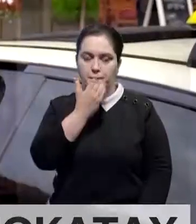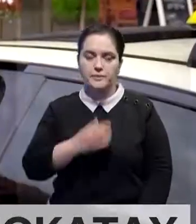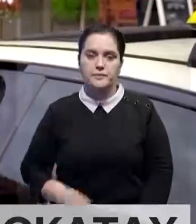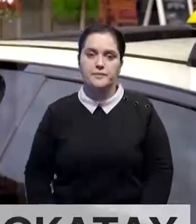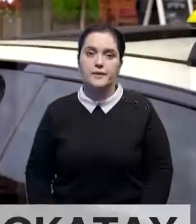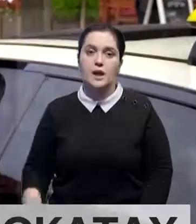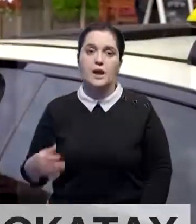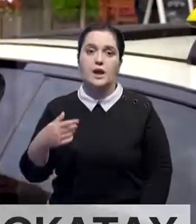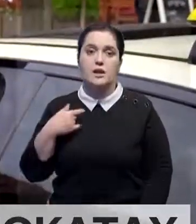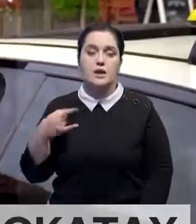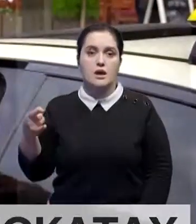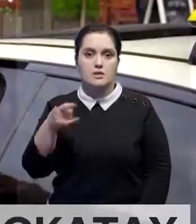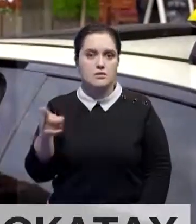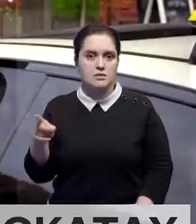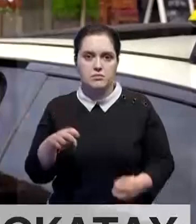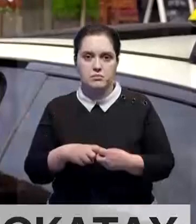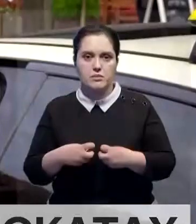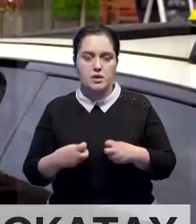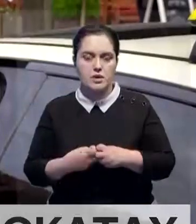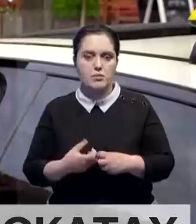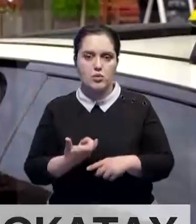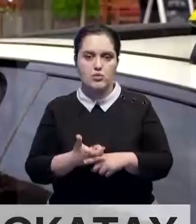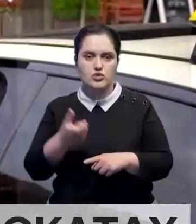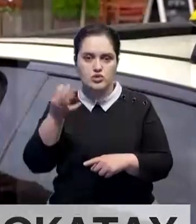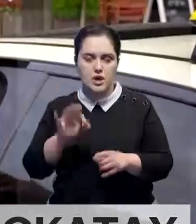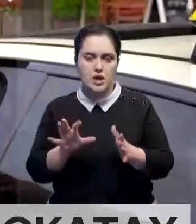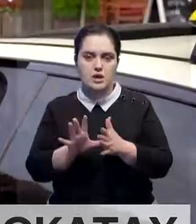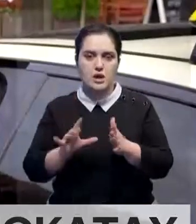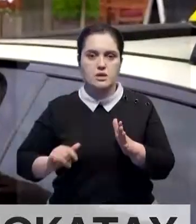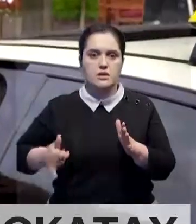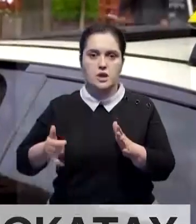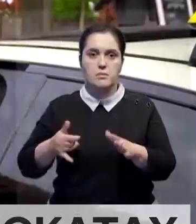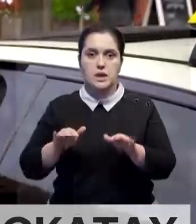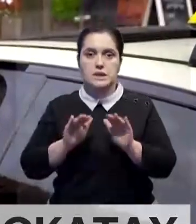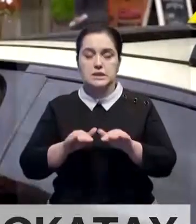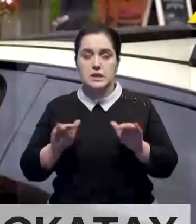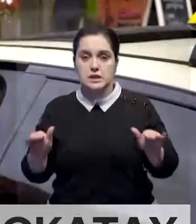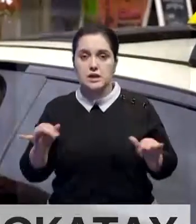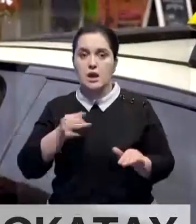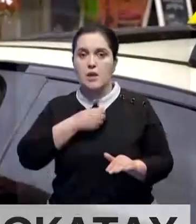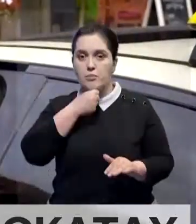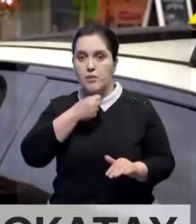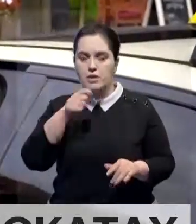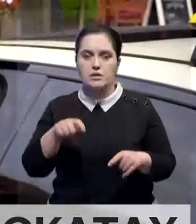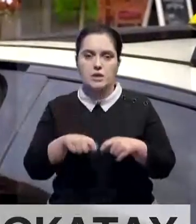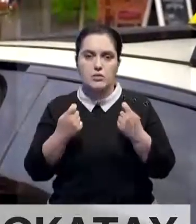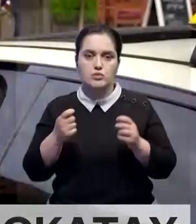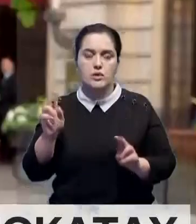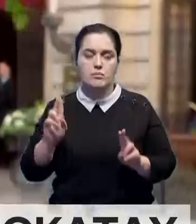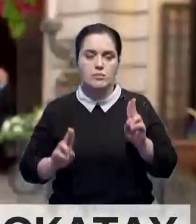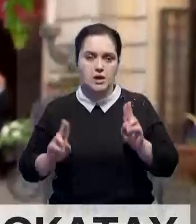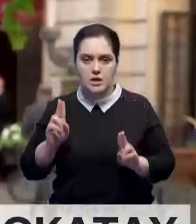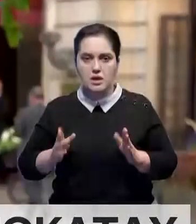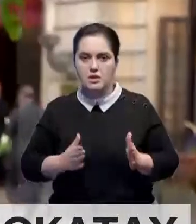Для нас, таксистов, это большая проблема. Очень часто на электросамокатах ездят дети и подростки. Они нарушают правила